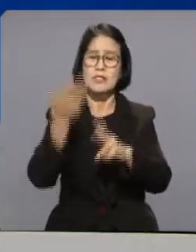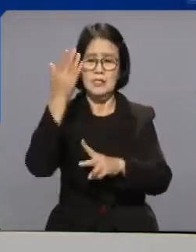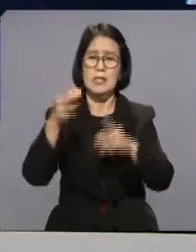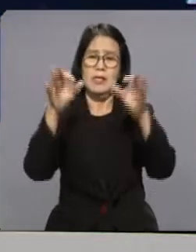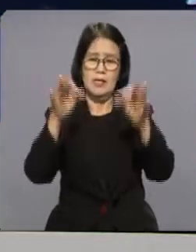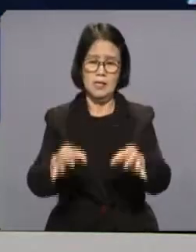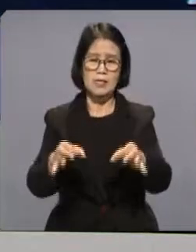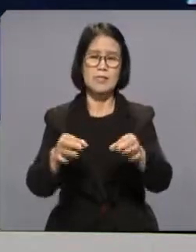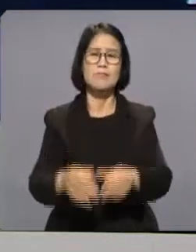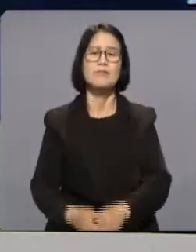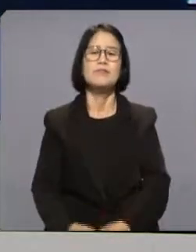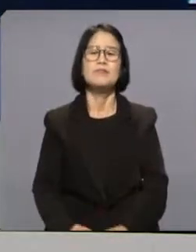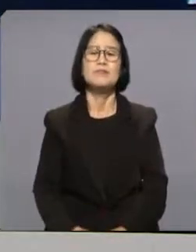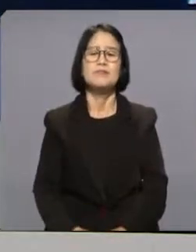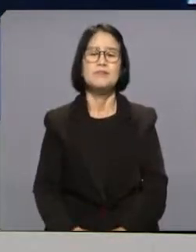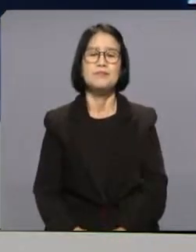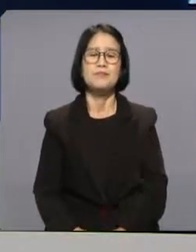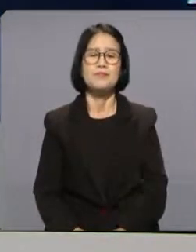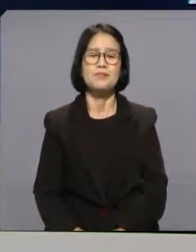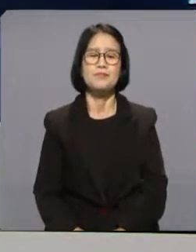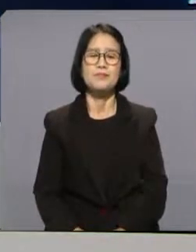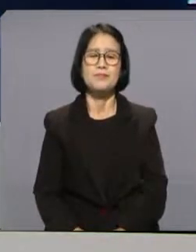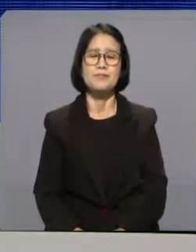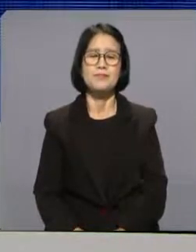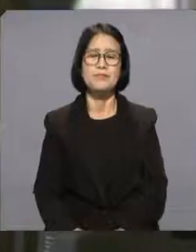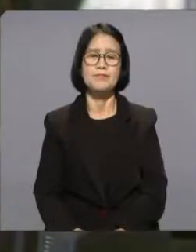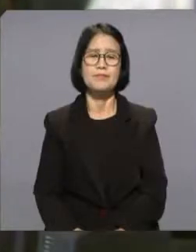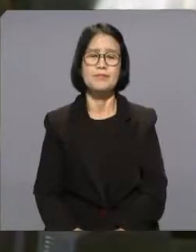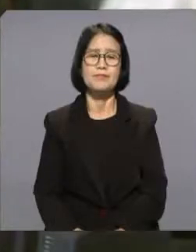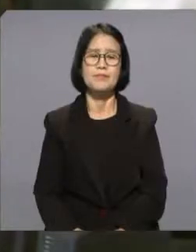하락했습니다. 김대영 기자가 취재했습니다.